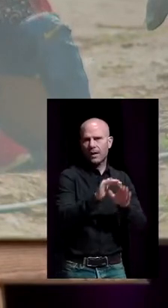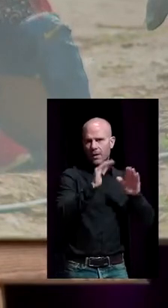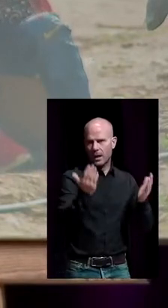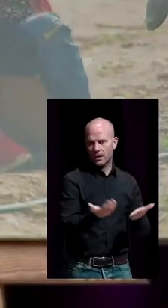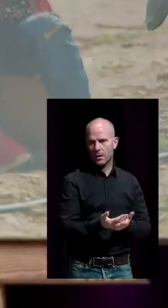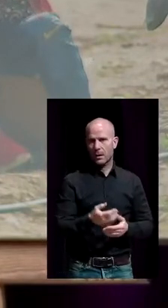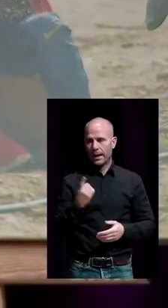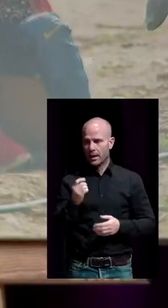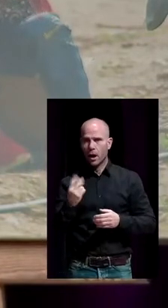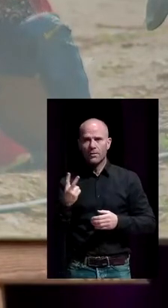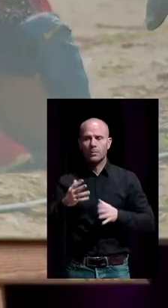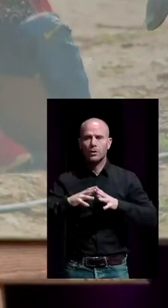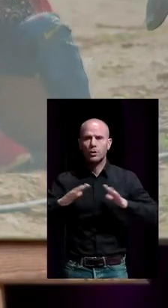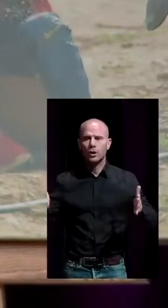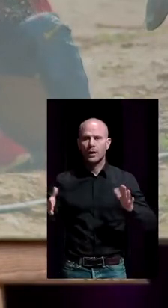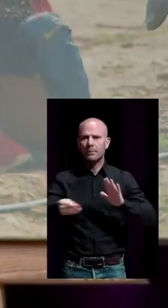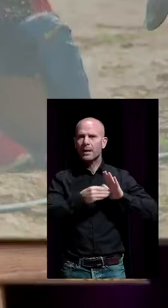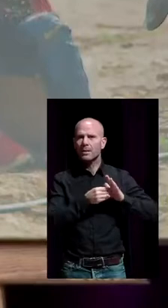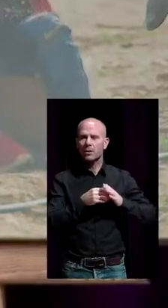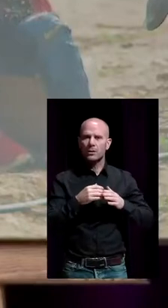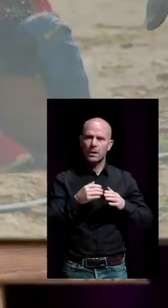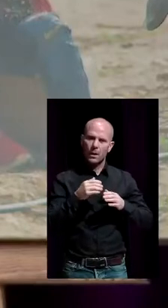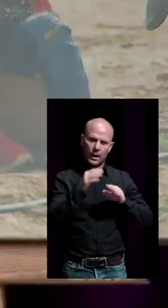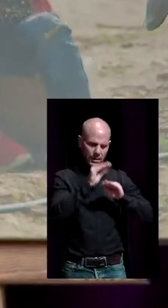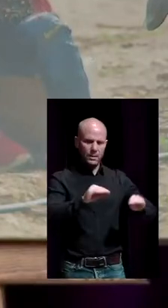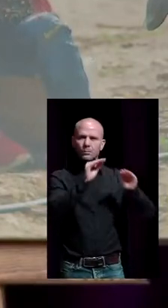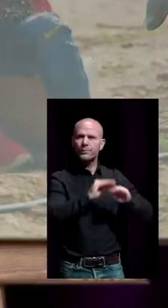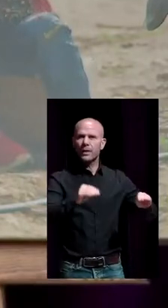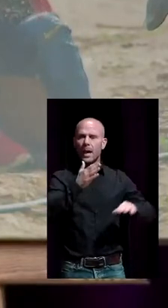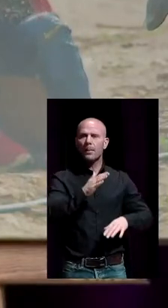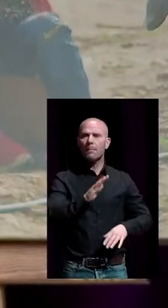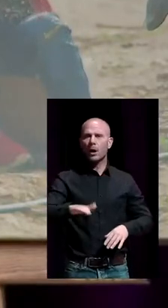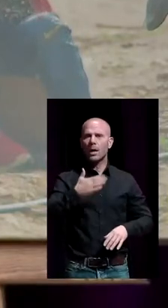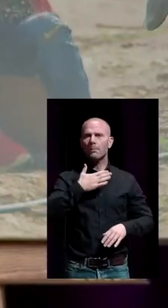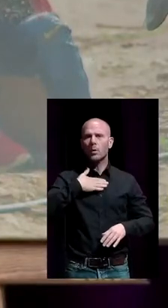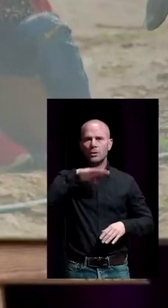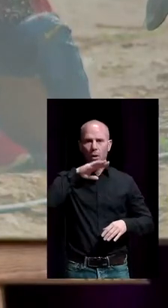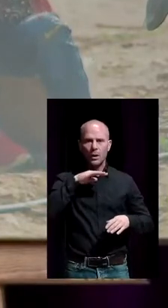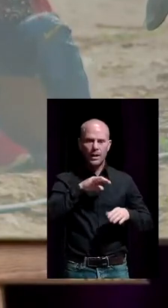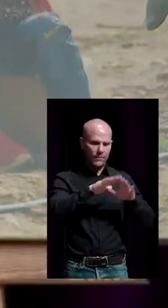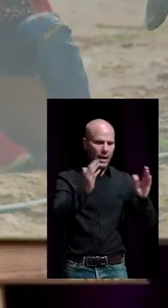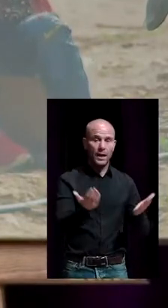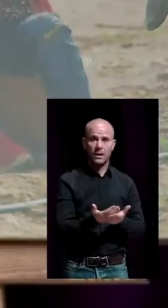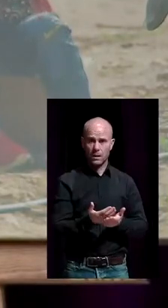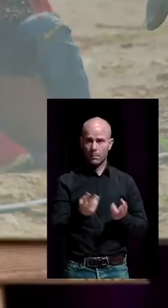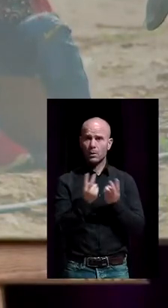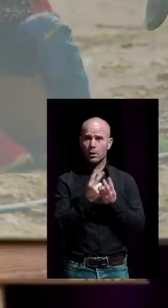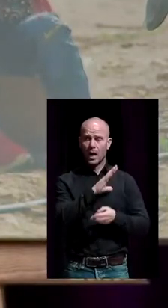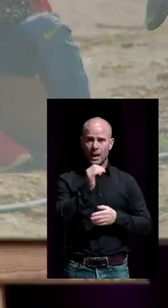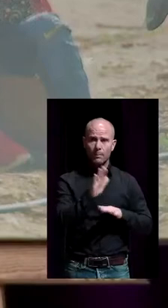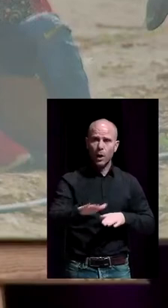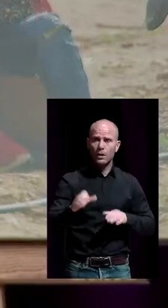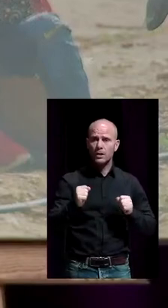svenska biståndsinsatserna är ju att utbilda barnmorskor världen över för att ge alla barn bokstavligen en bra start i